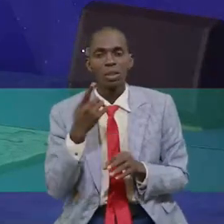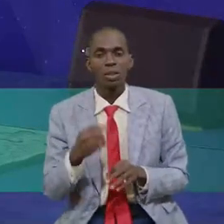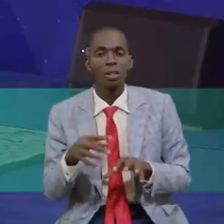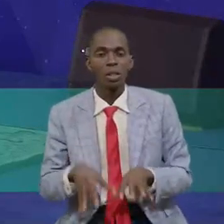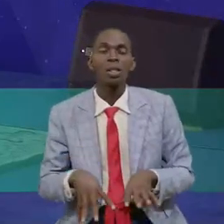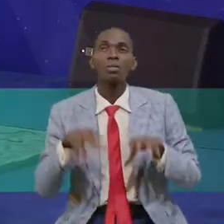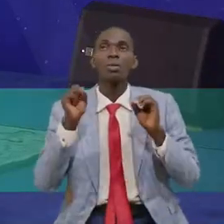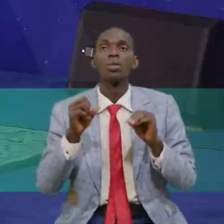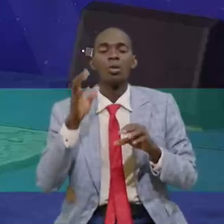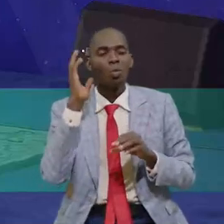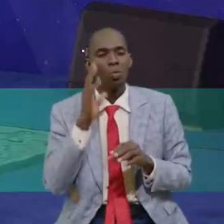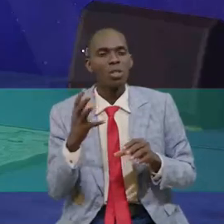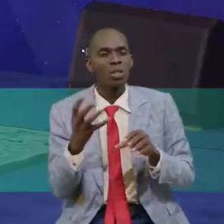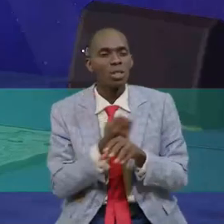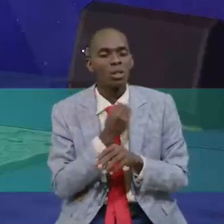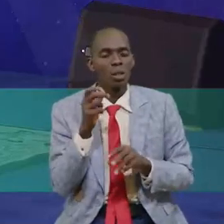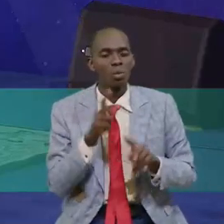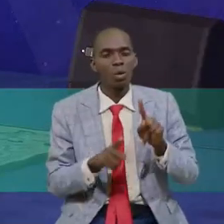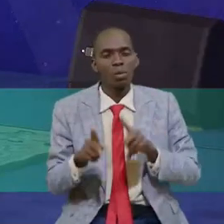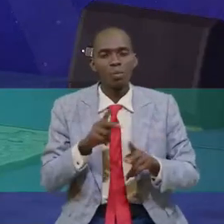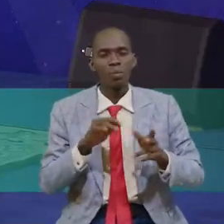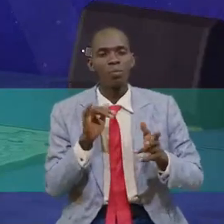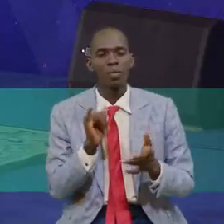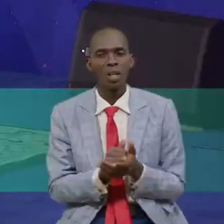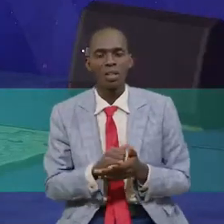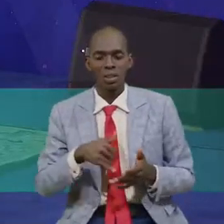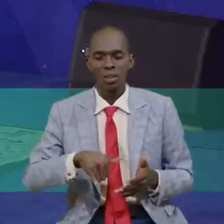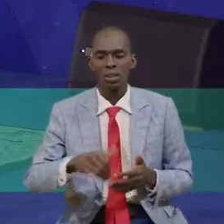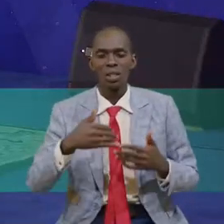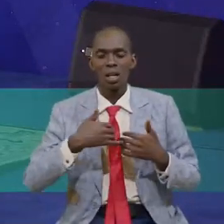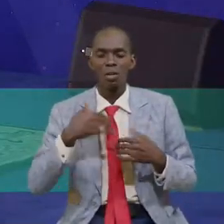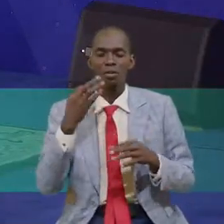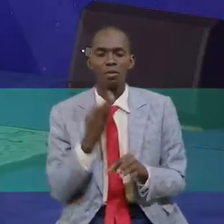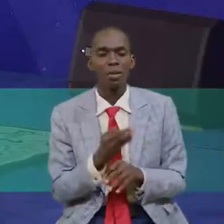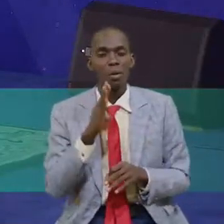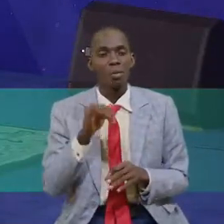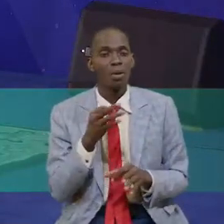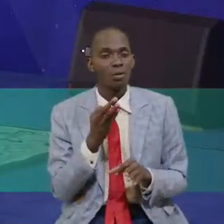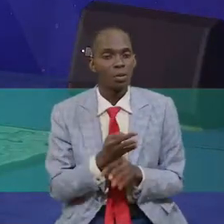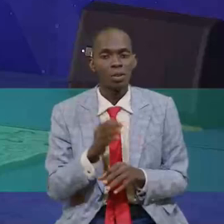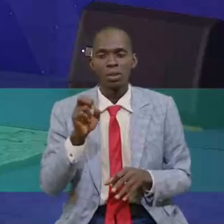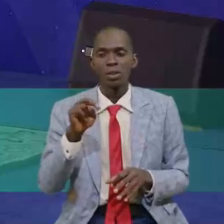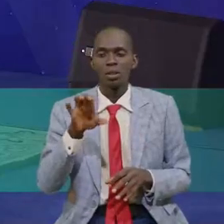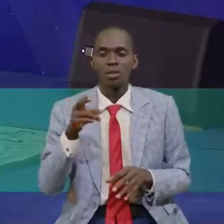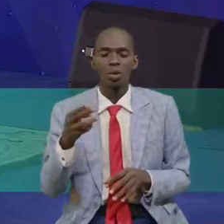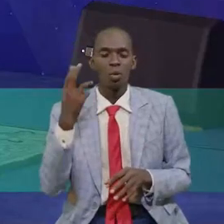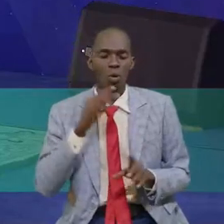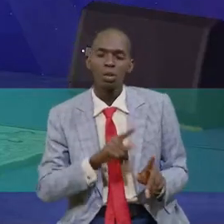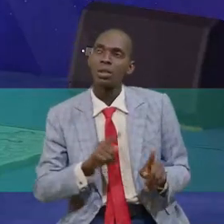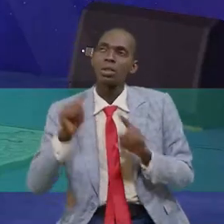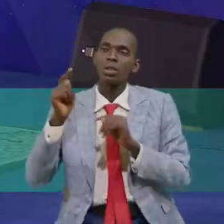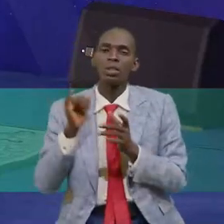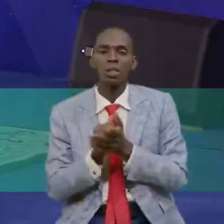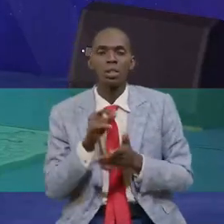l'enlèvement va enlever ceux-là qui ont toujours la foi. C'est pas la foi que notre fut enlevée pour qu'il ne vit point